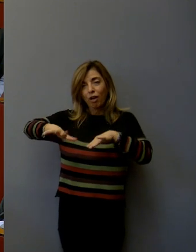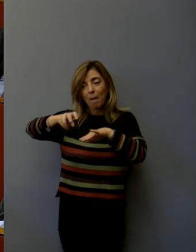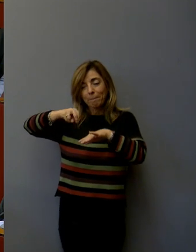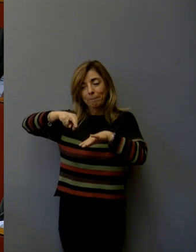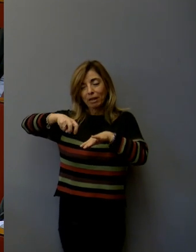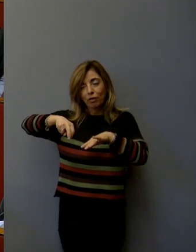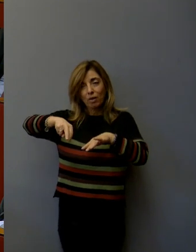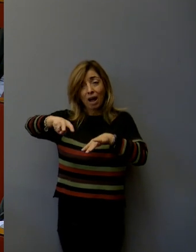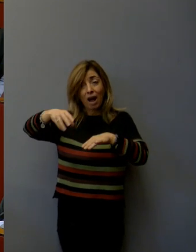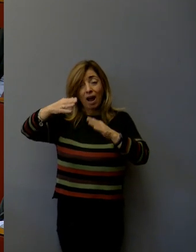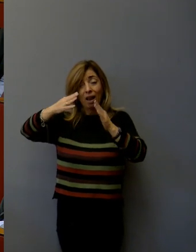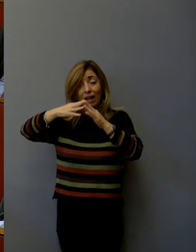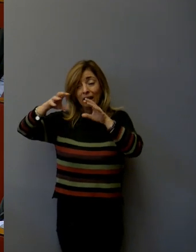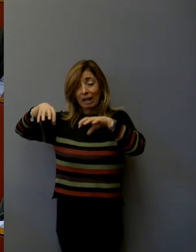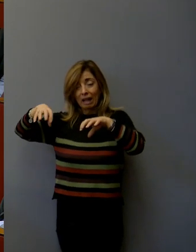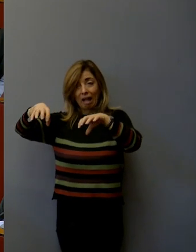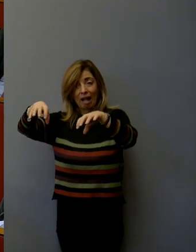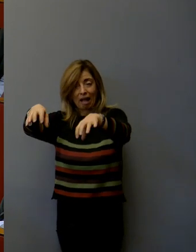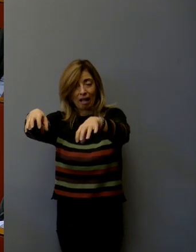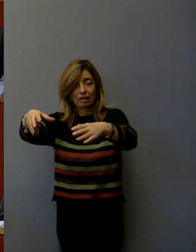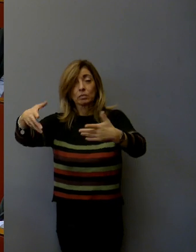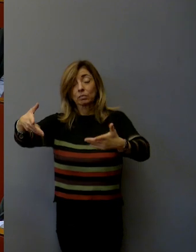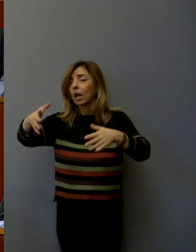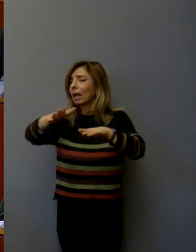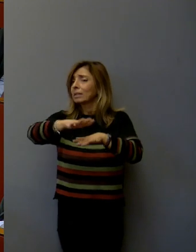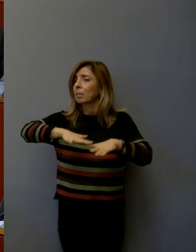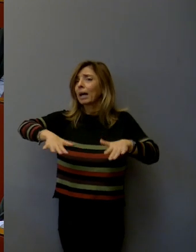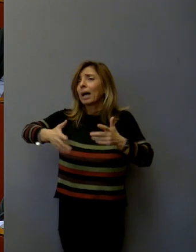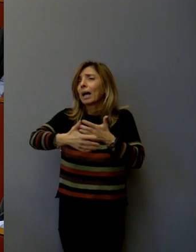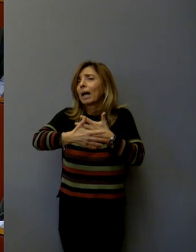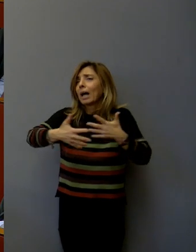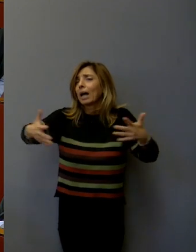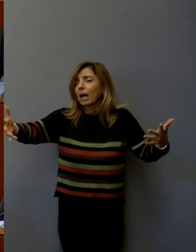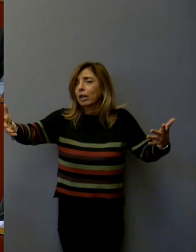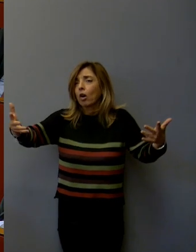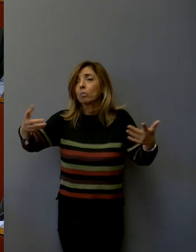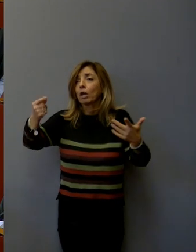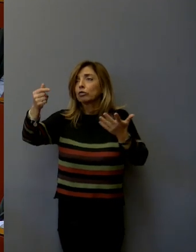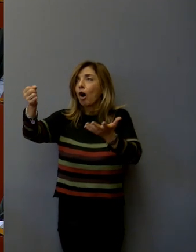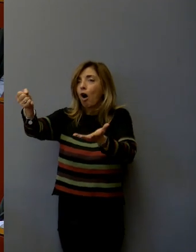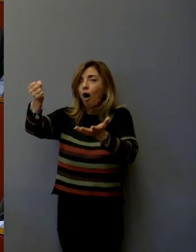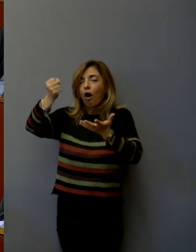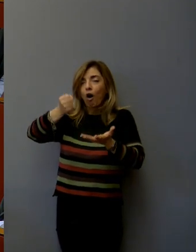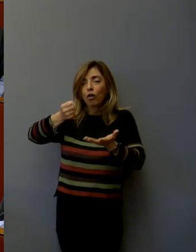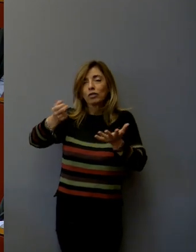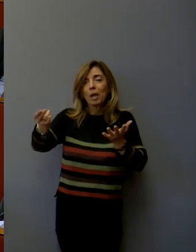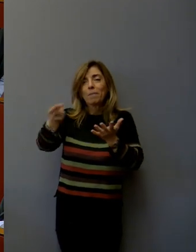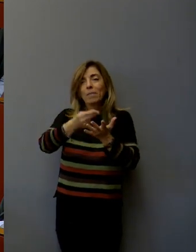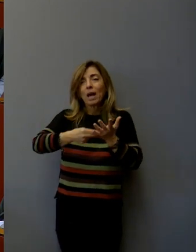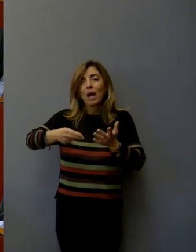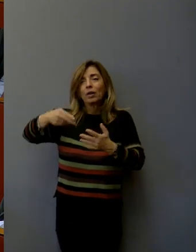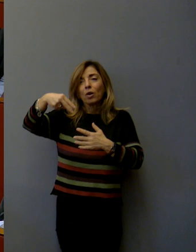sarebbero Secondo me tutti gli strumenti sono arrivati tutti questi soldi del Piano RR Ma perché non prenderne un po'